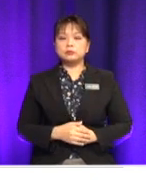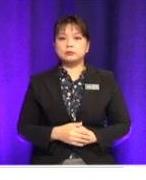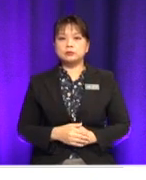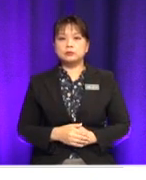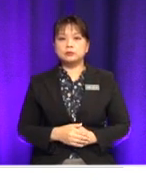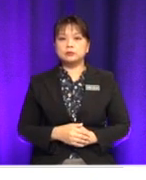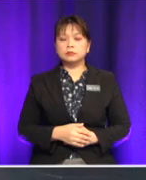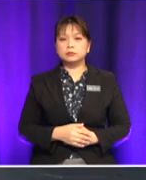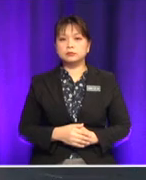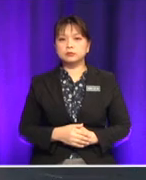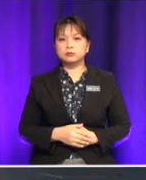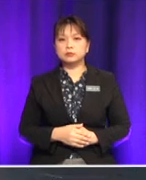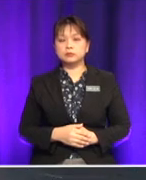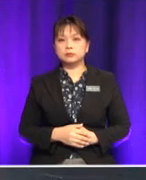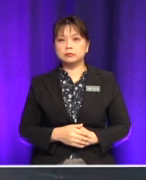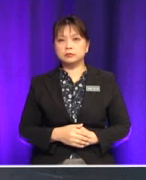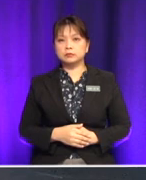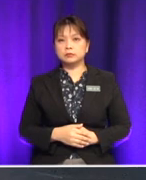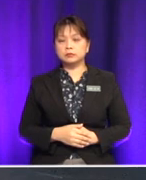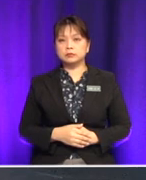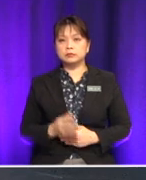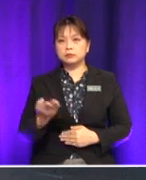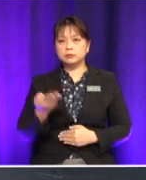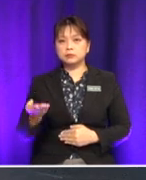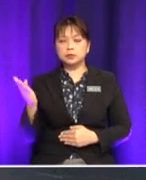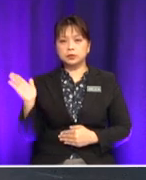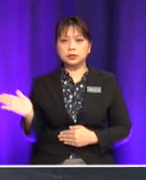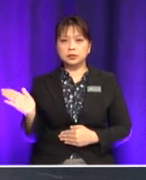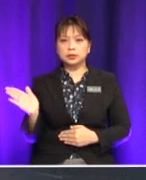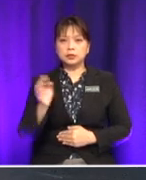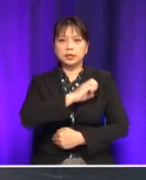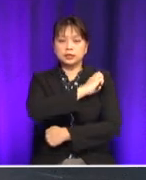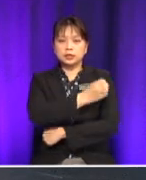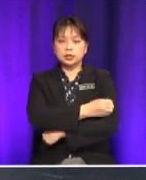oke kemudian kita ada bahan ready